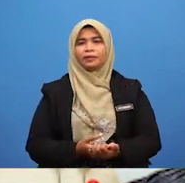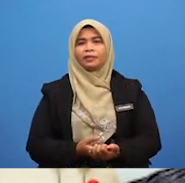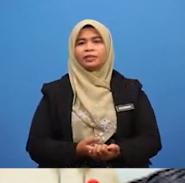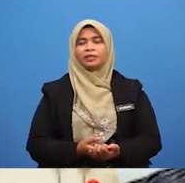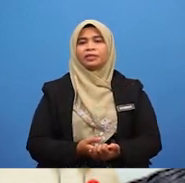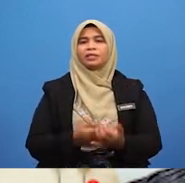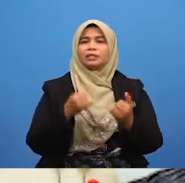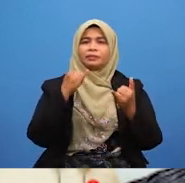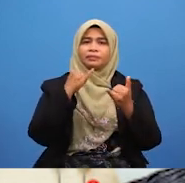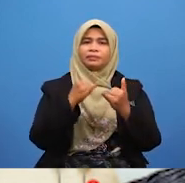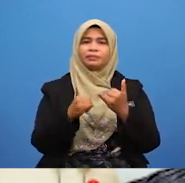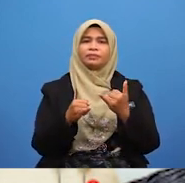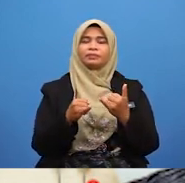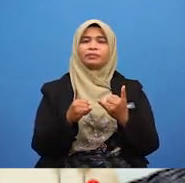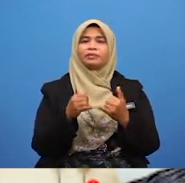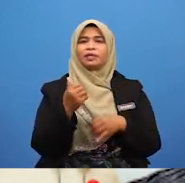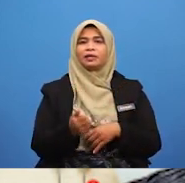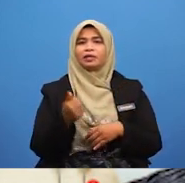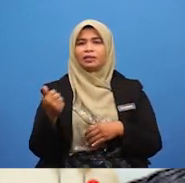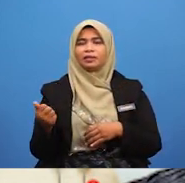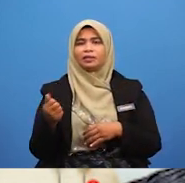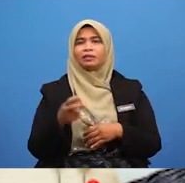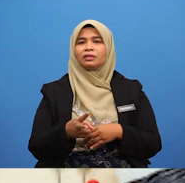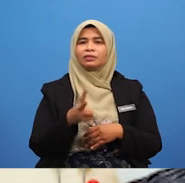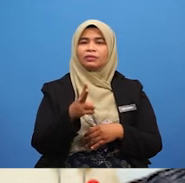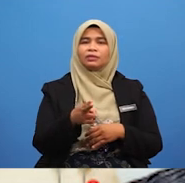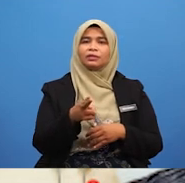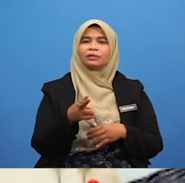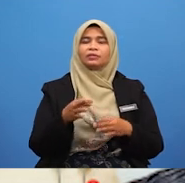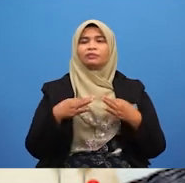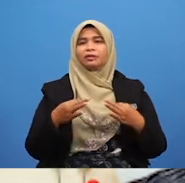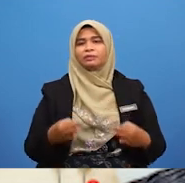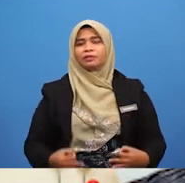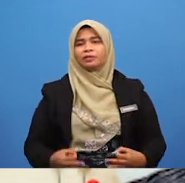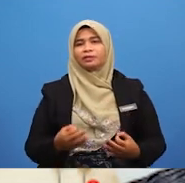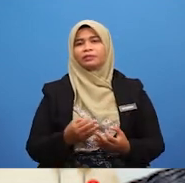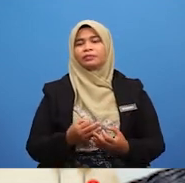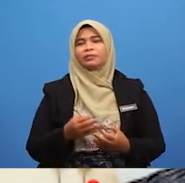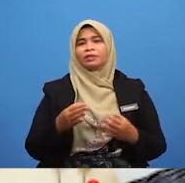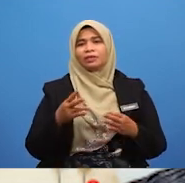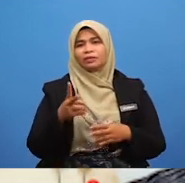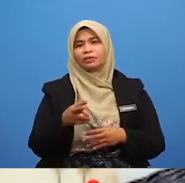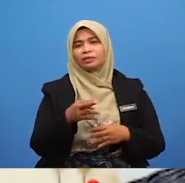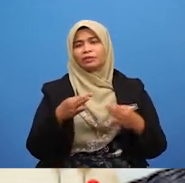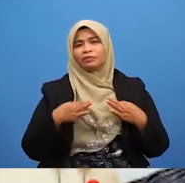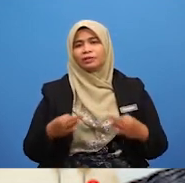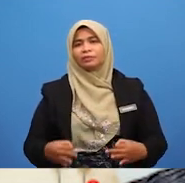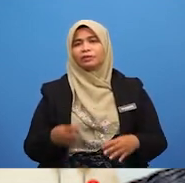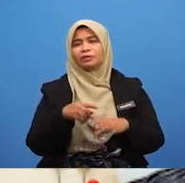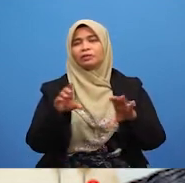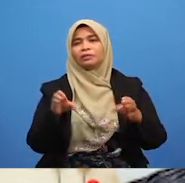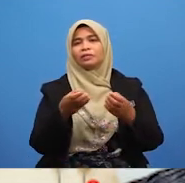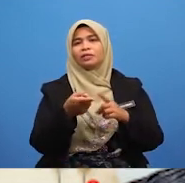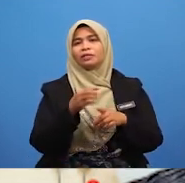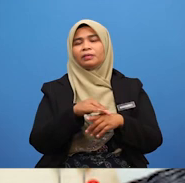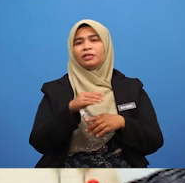Yang terakhir ialah alatan gunting fabrik. Gunting fabrik diperbuat daripada